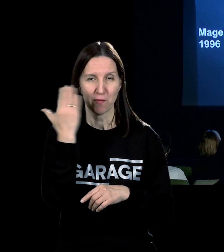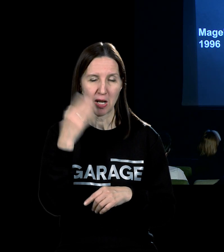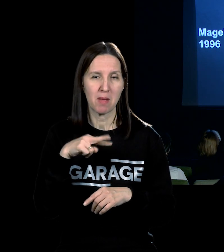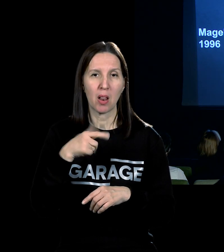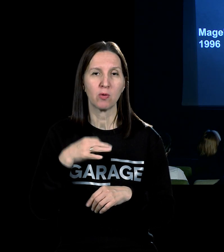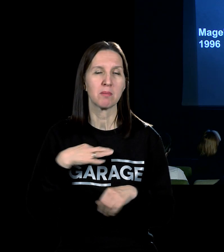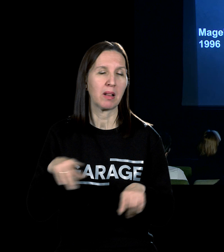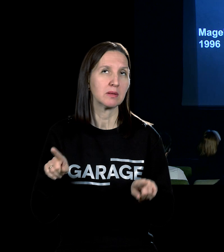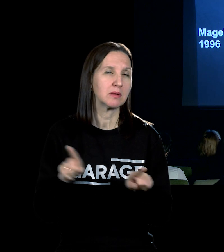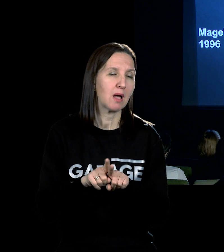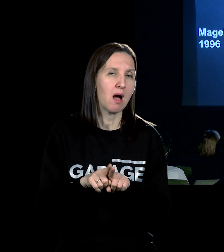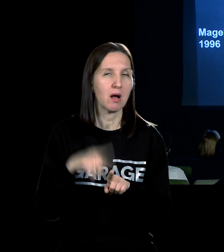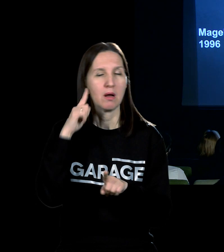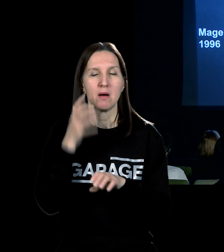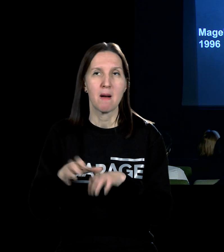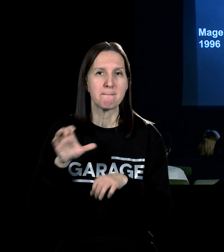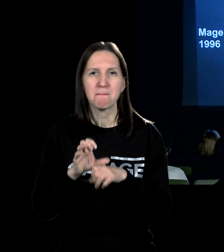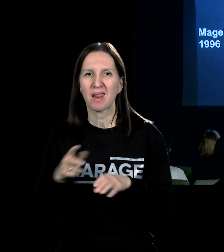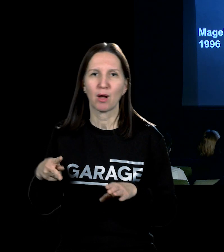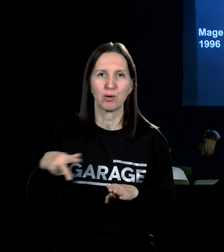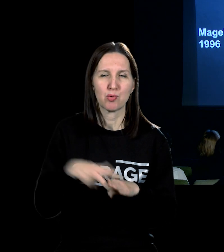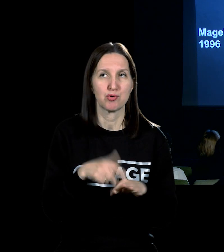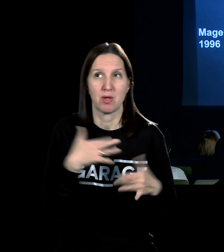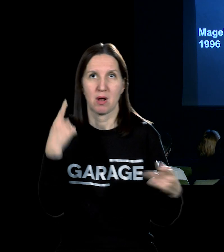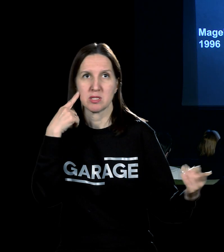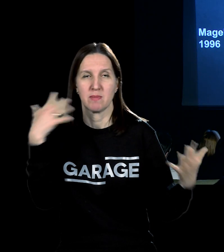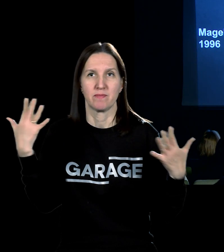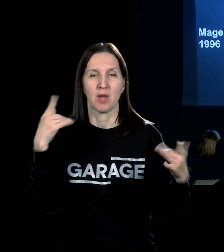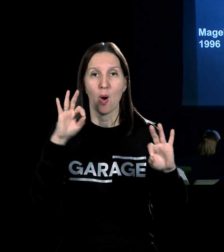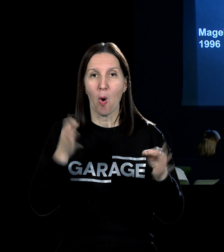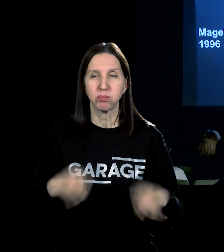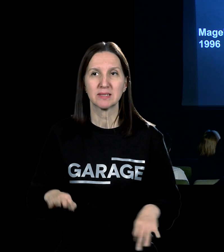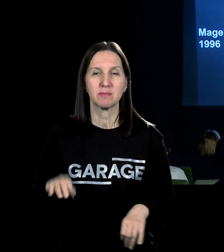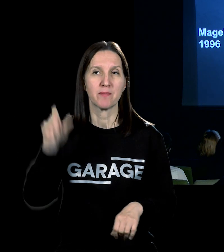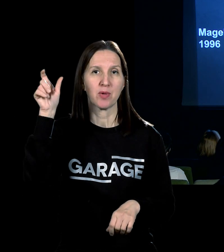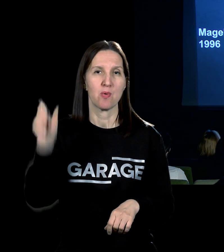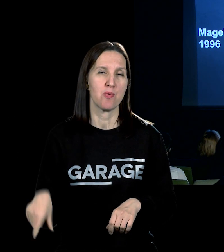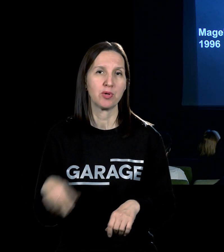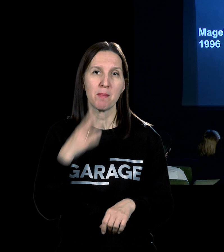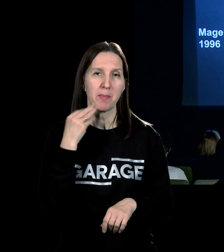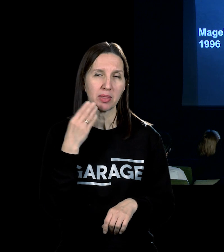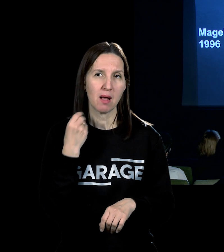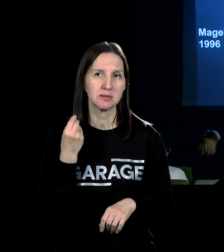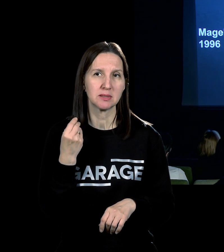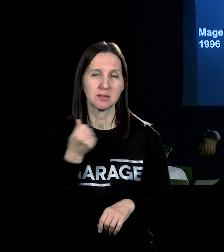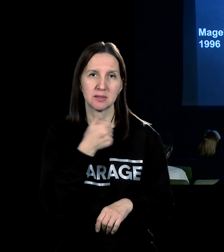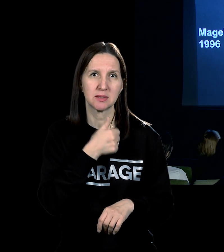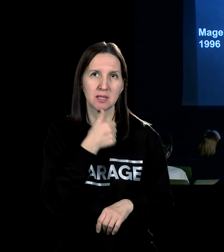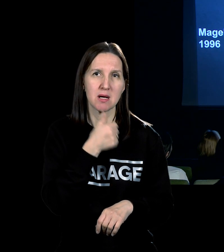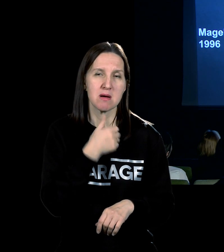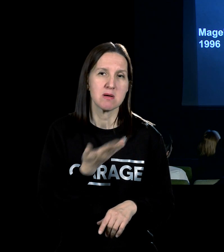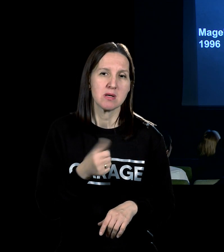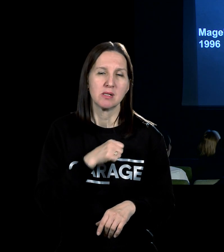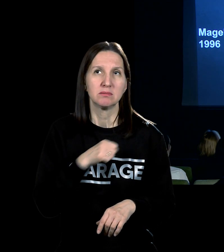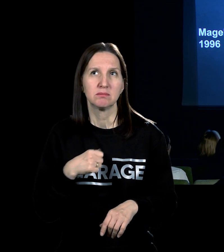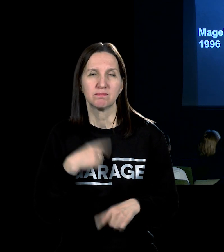настолько фрустрирован, настолько перегружен образами, что он как бы попытался поработать, собственно,